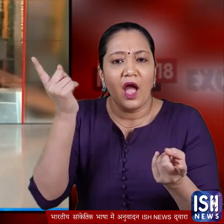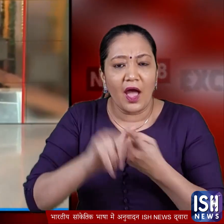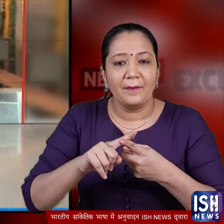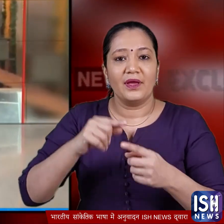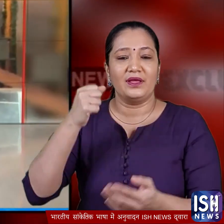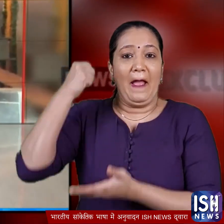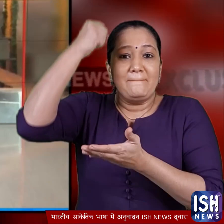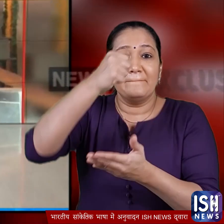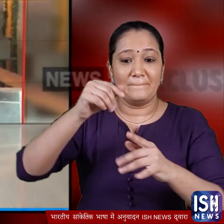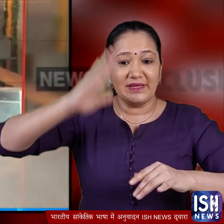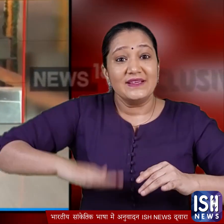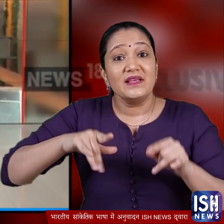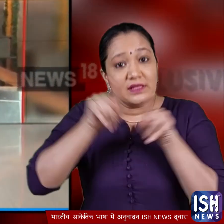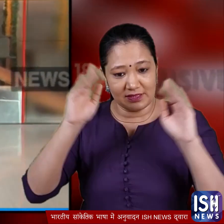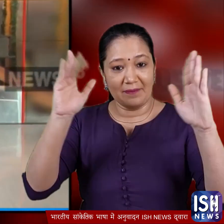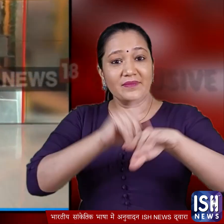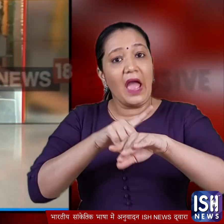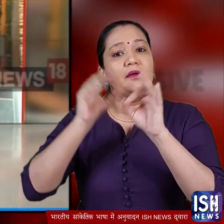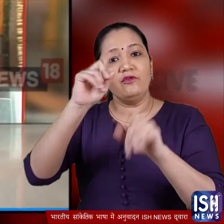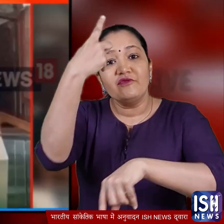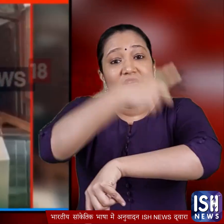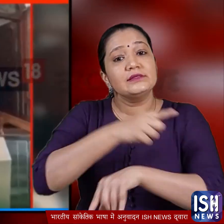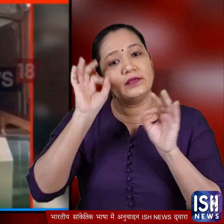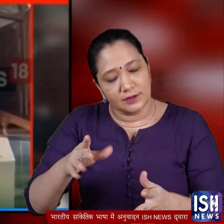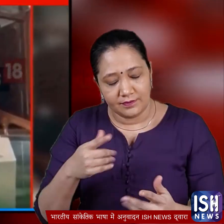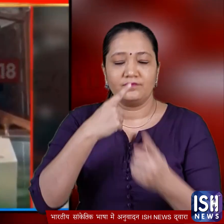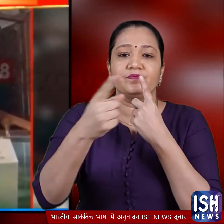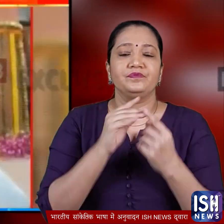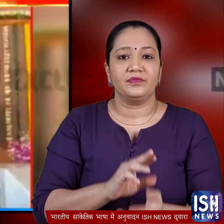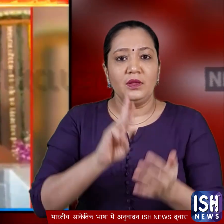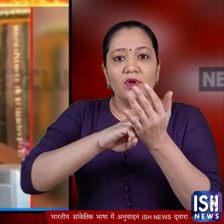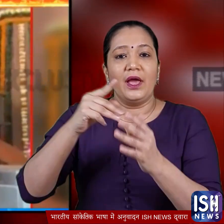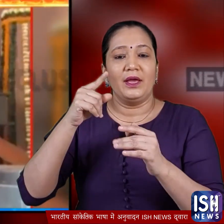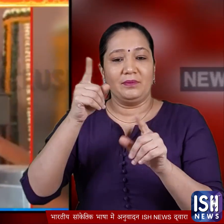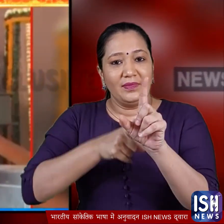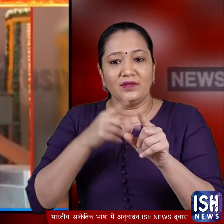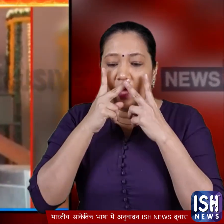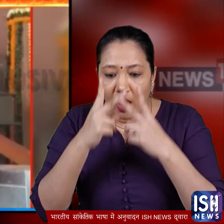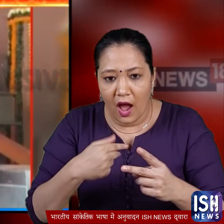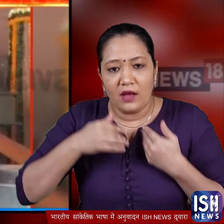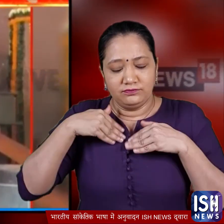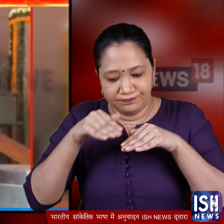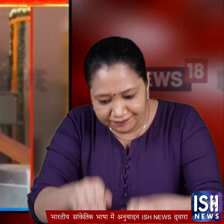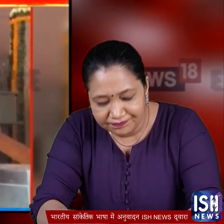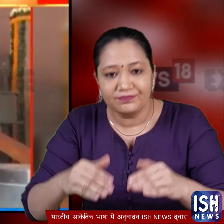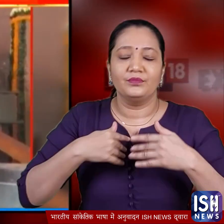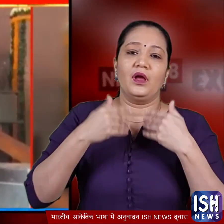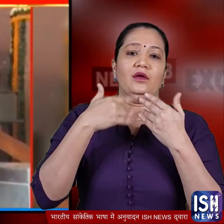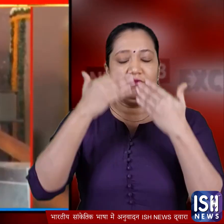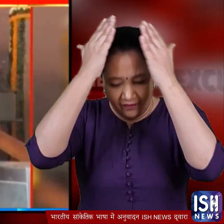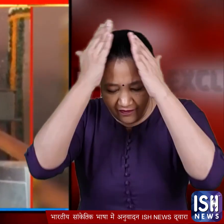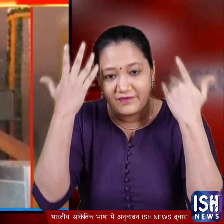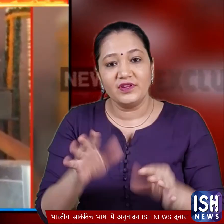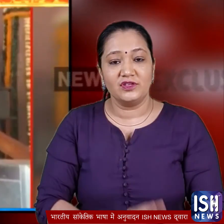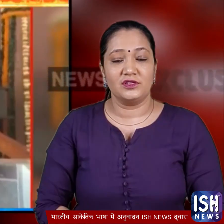बीच ये मुलाकात बजट सत्र के पहले दिन संसद में हुई, जहां मुलायम सिंह को देखते ही स्मृति ईरानी ने पैर छूकर उनका आशीर्वाद